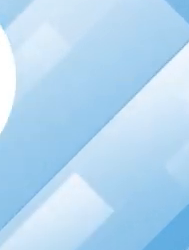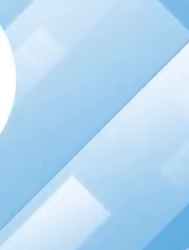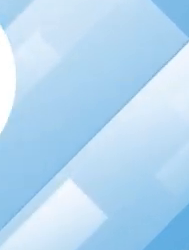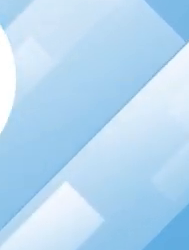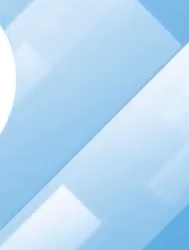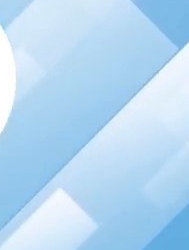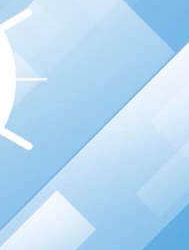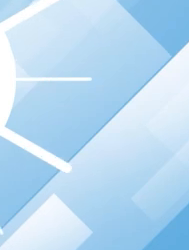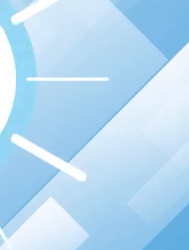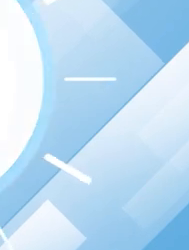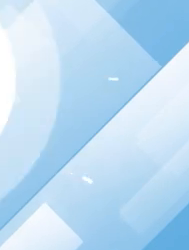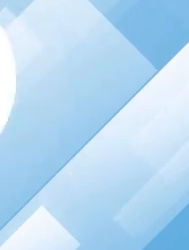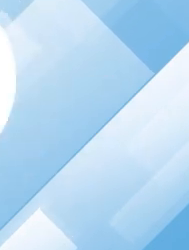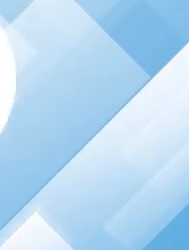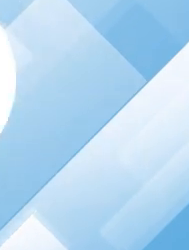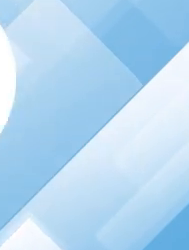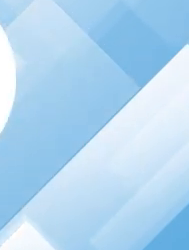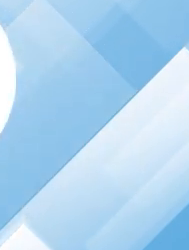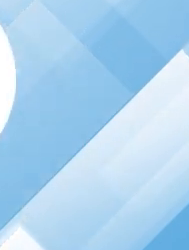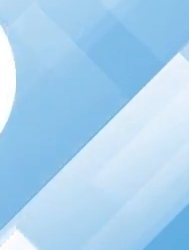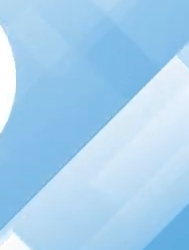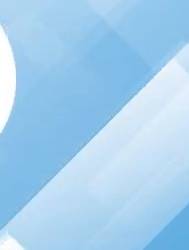있습니다 h